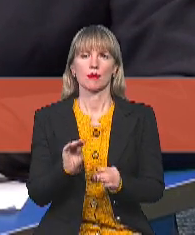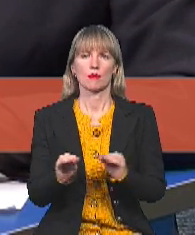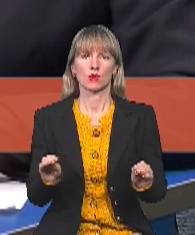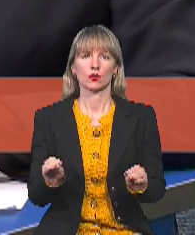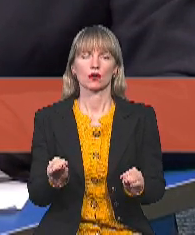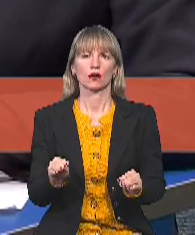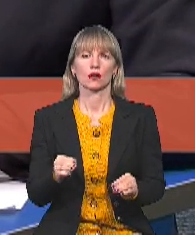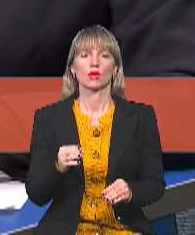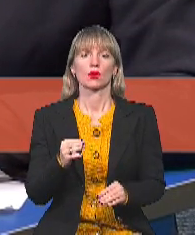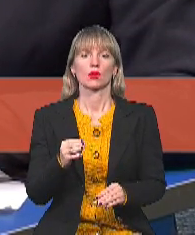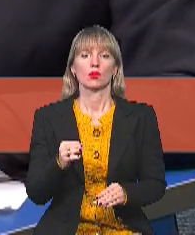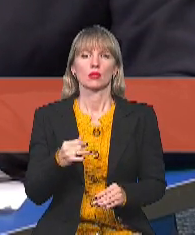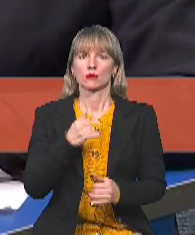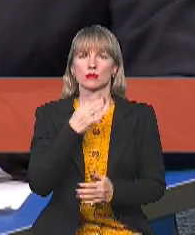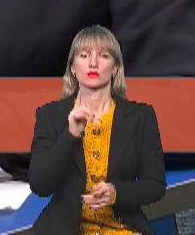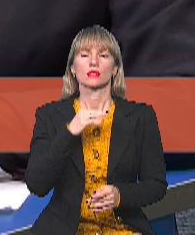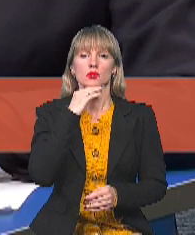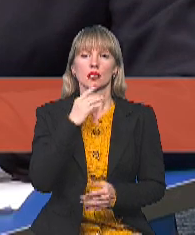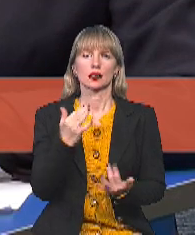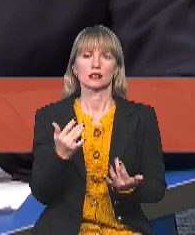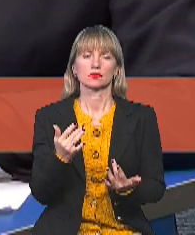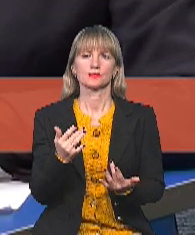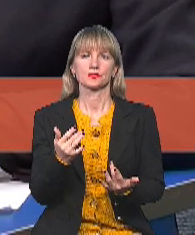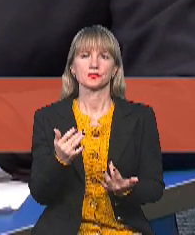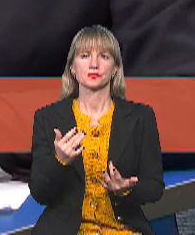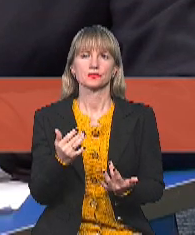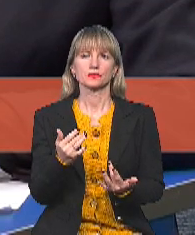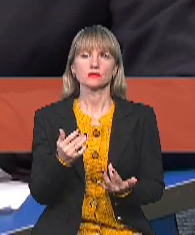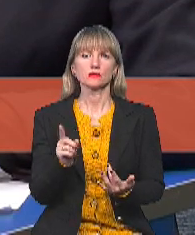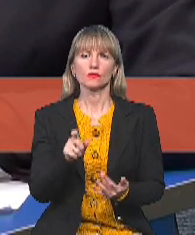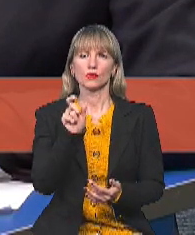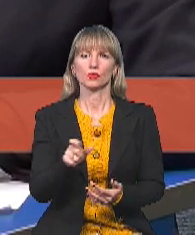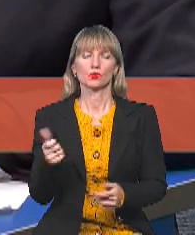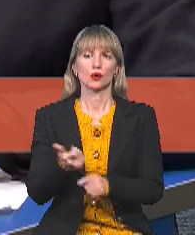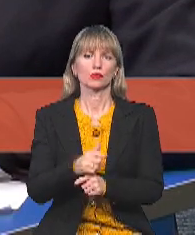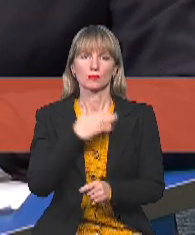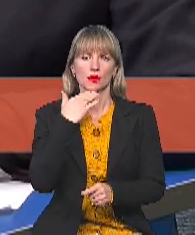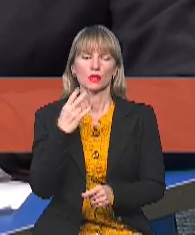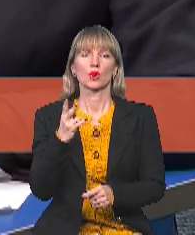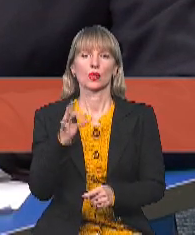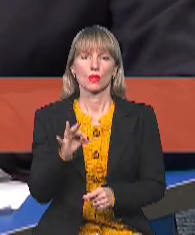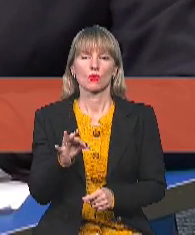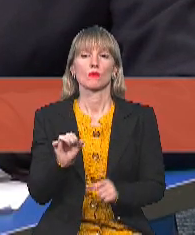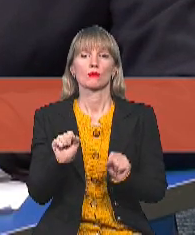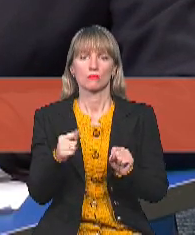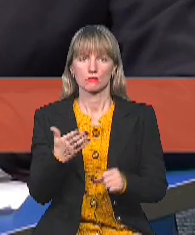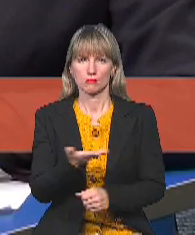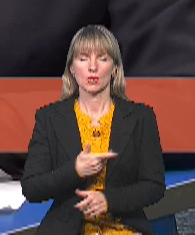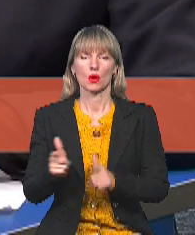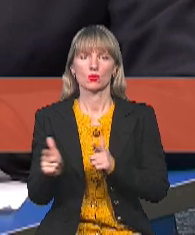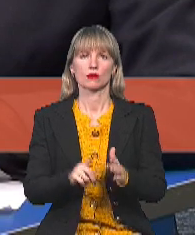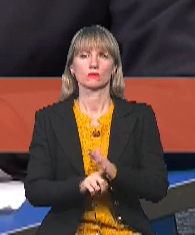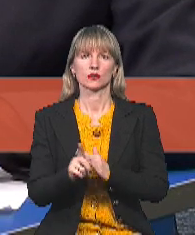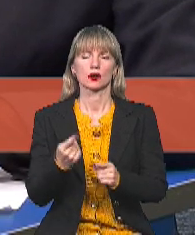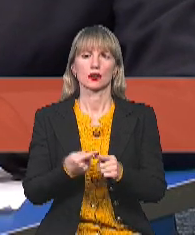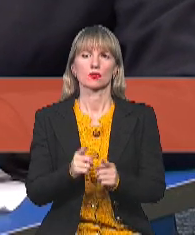чтобы достаточно, нет, я не могу так сказать, потому что поток пациентов очень большой, но тем не менее мы готовы вступить в